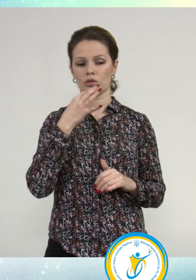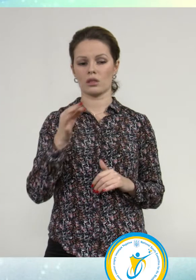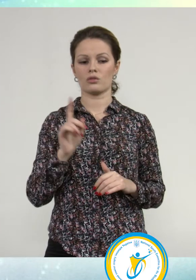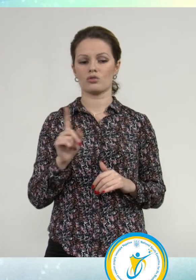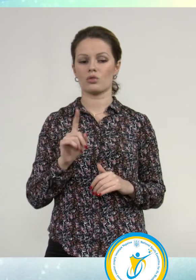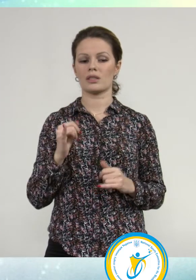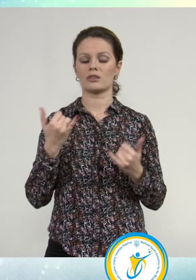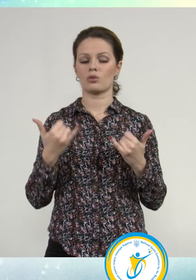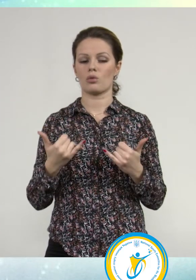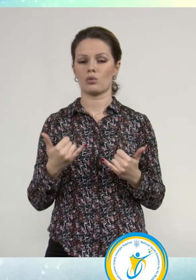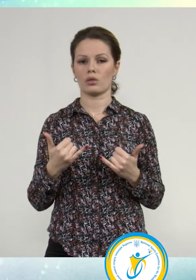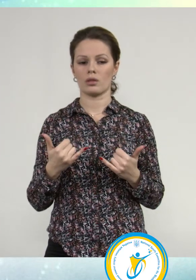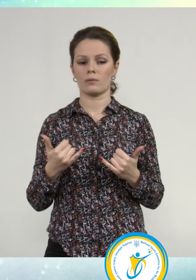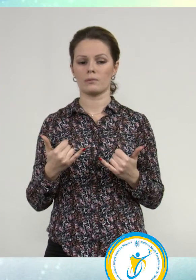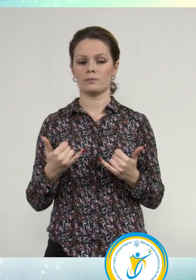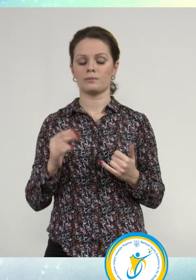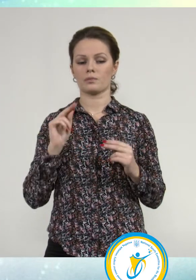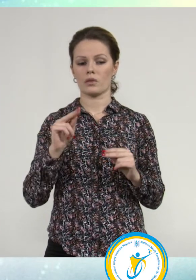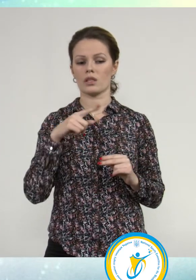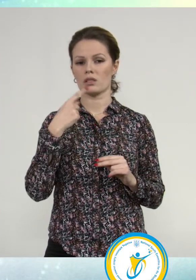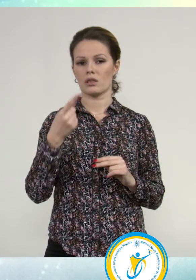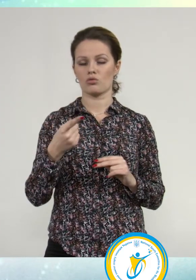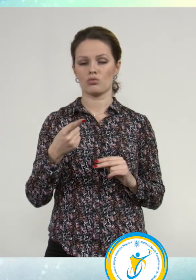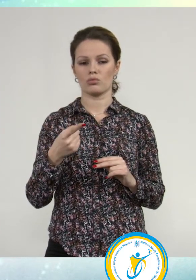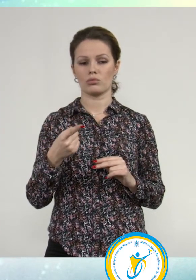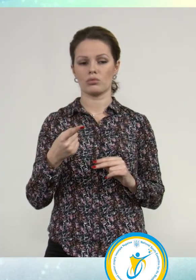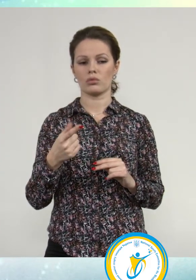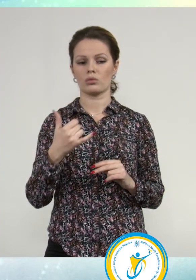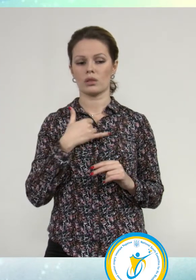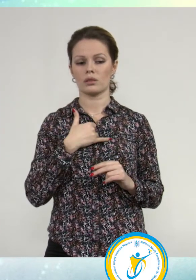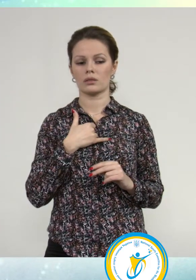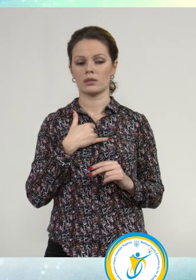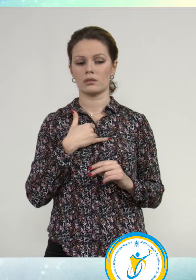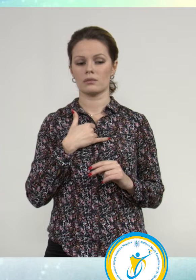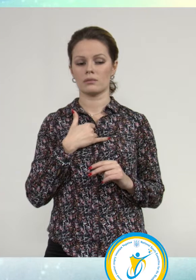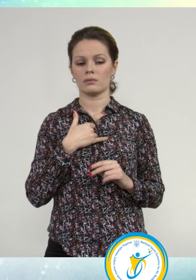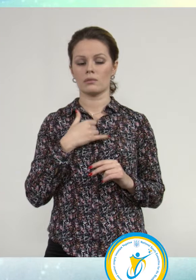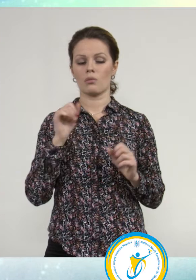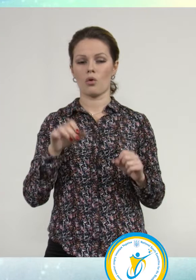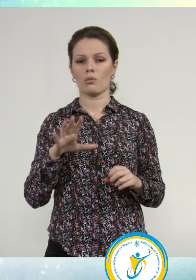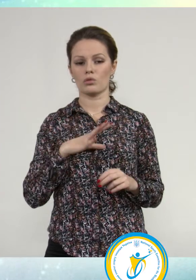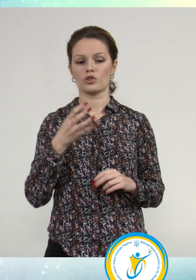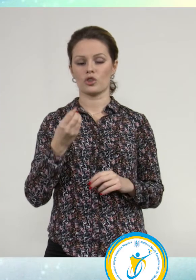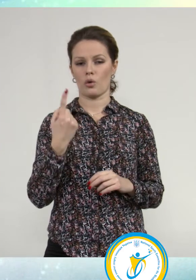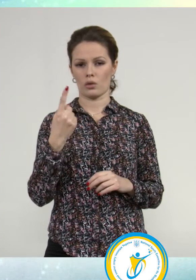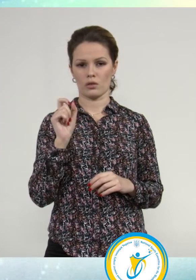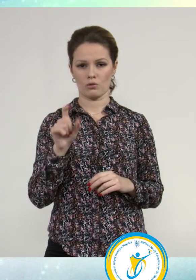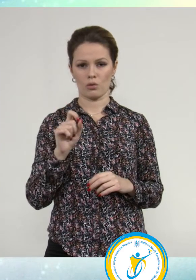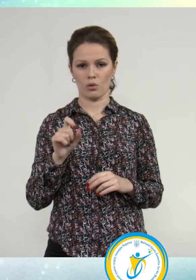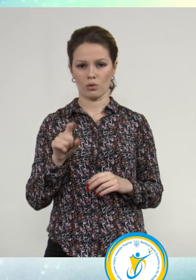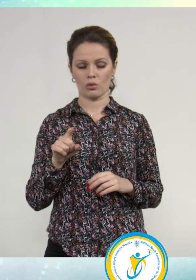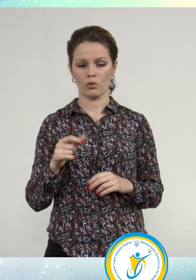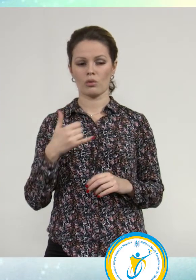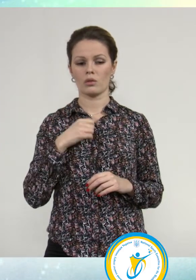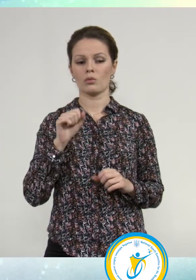що і сьогодні, ну, чесно вам скажу, у нас могло бути ще одне золото. У